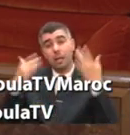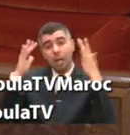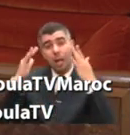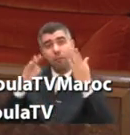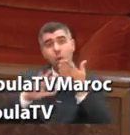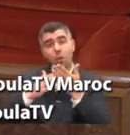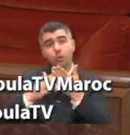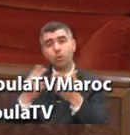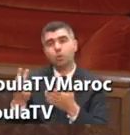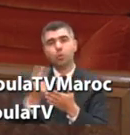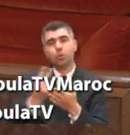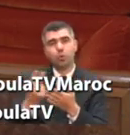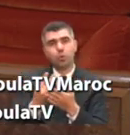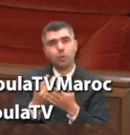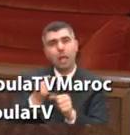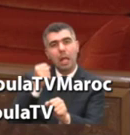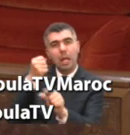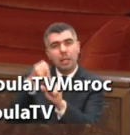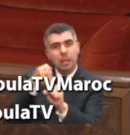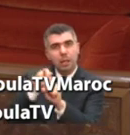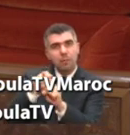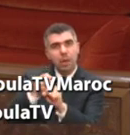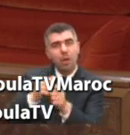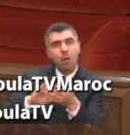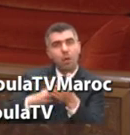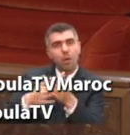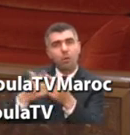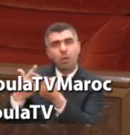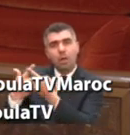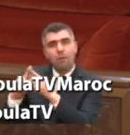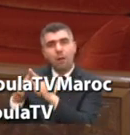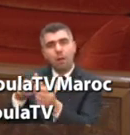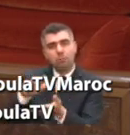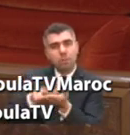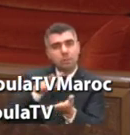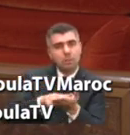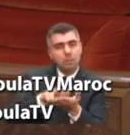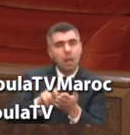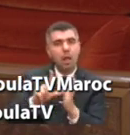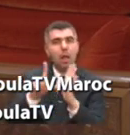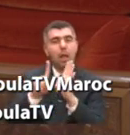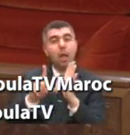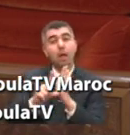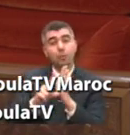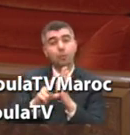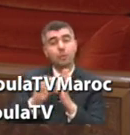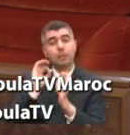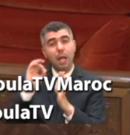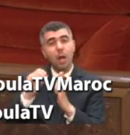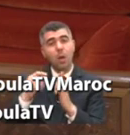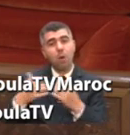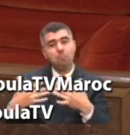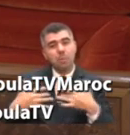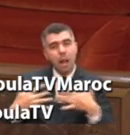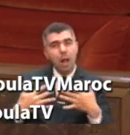جوج ديال المستويات. المستوى الأول تنزيل العديد من المراسم المرتبطة بقانون الفنان، تسعى هذه المراسم إلى